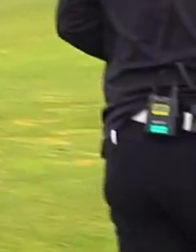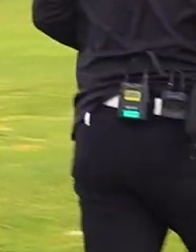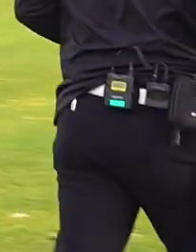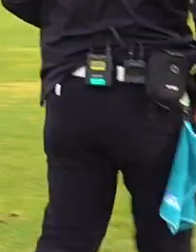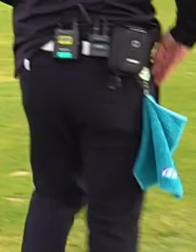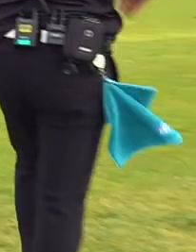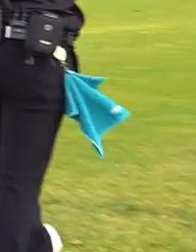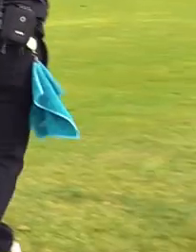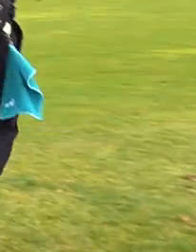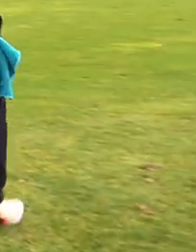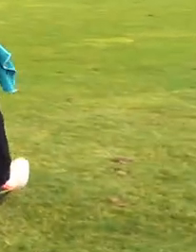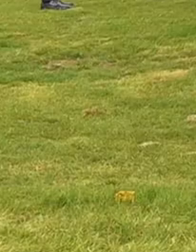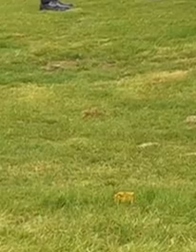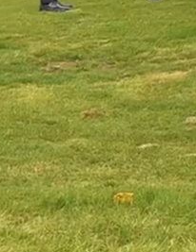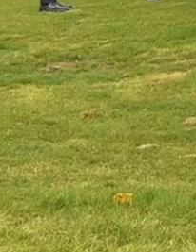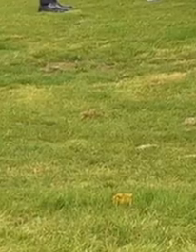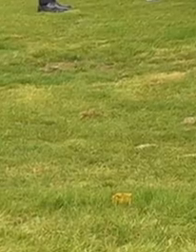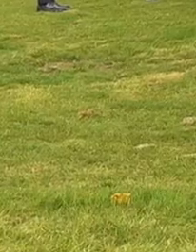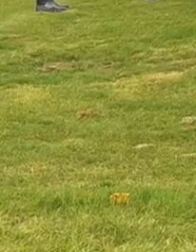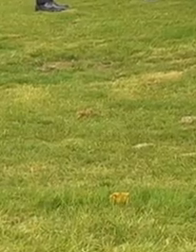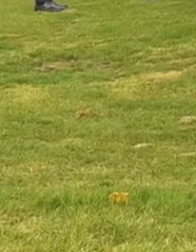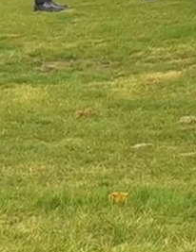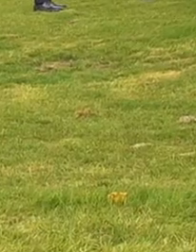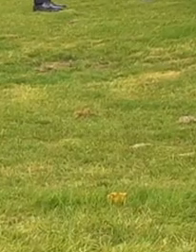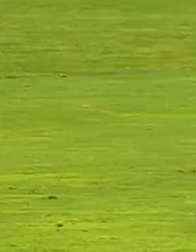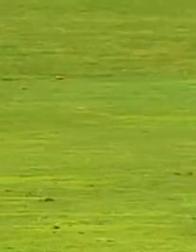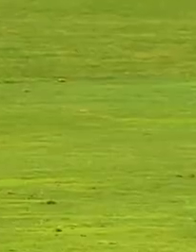와 올라갔어.